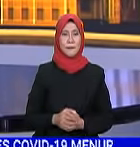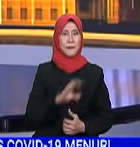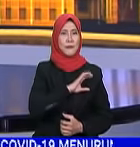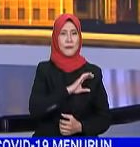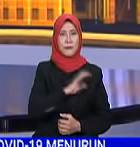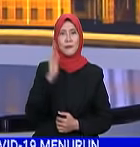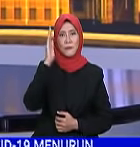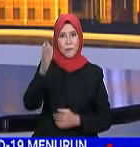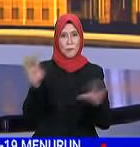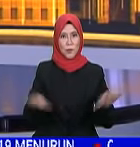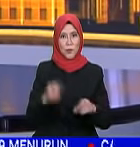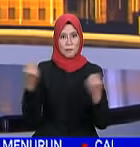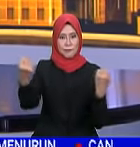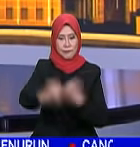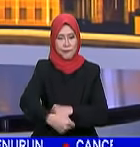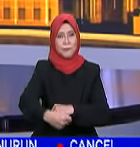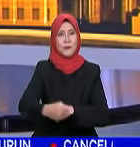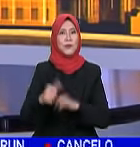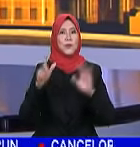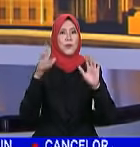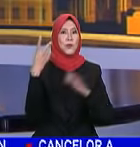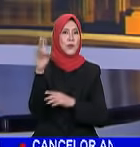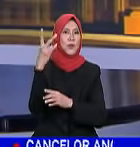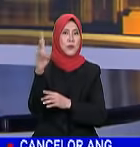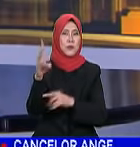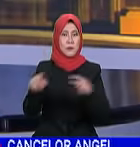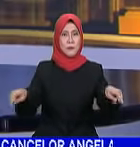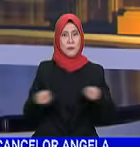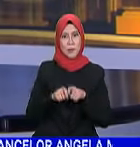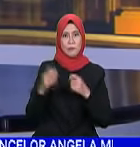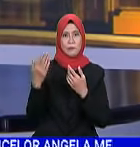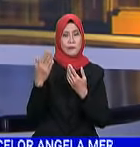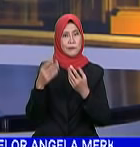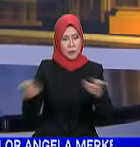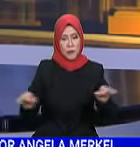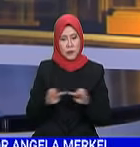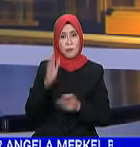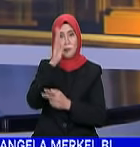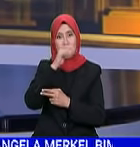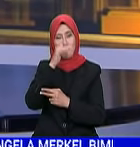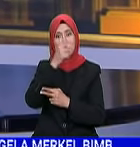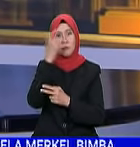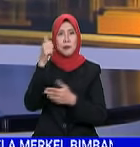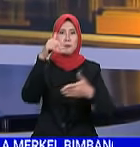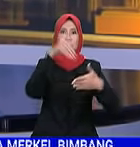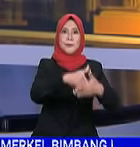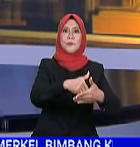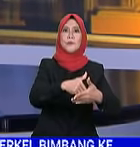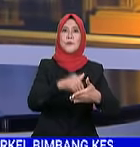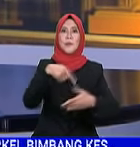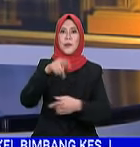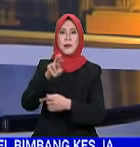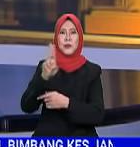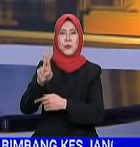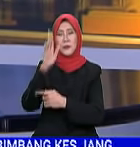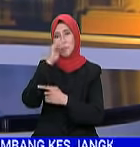PDRM akan melaksanakan sekatan jalan raya di 17 lokasi seluruh Melaka sepanjang tempoh pelaksanaan PRU Dun Melaka.